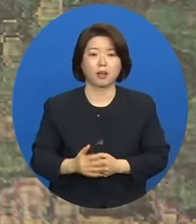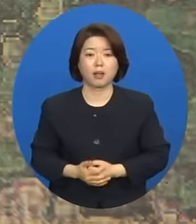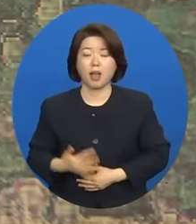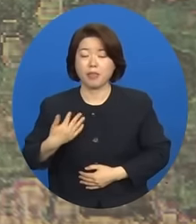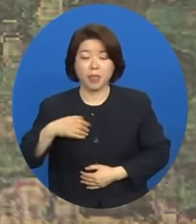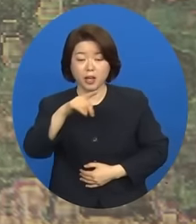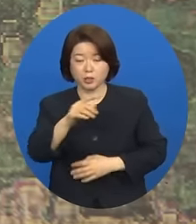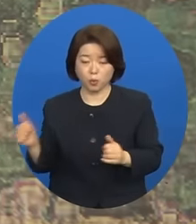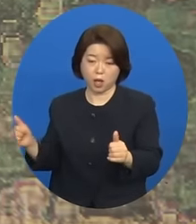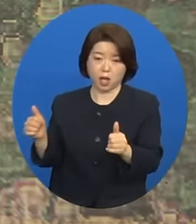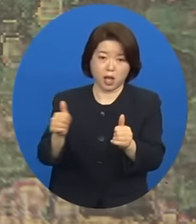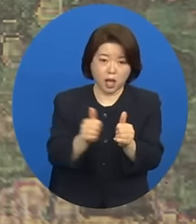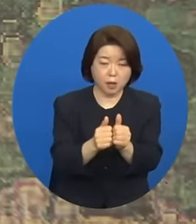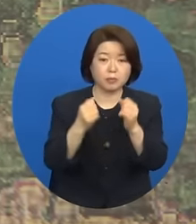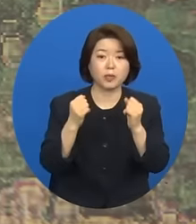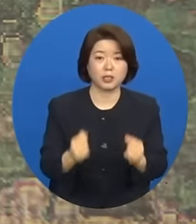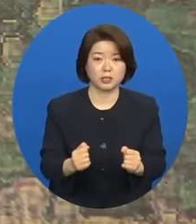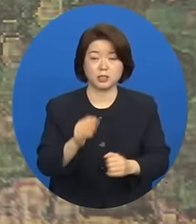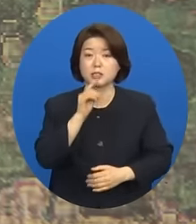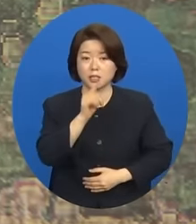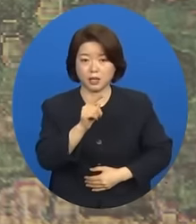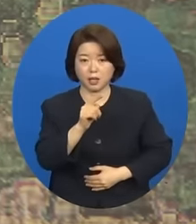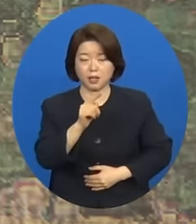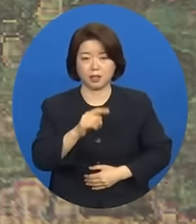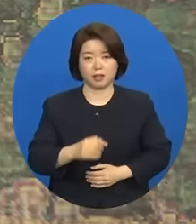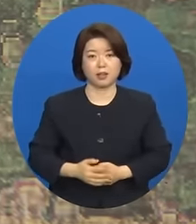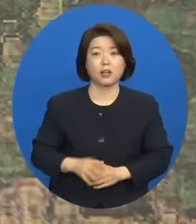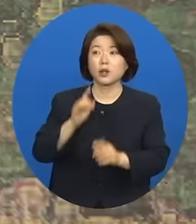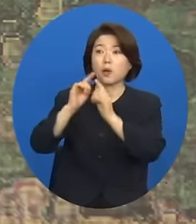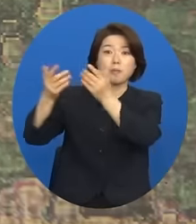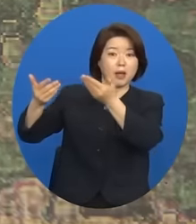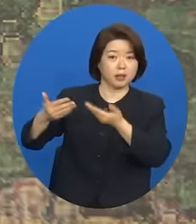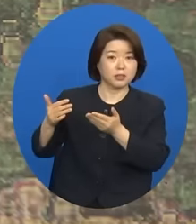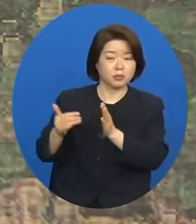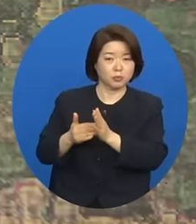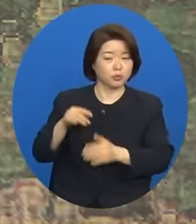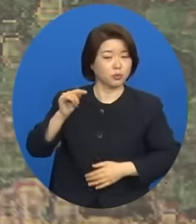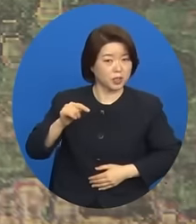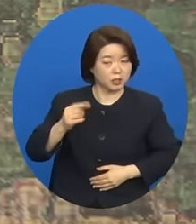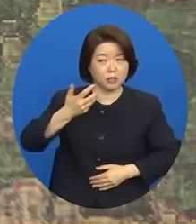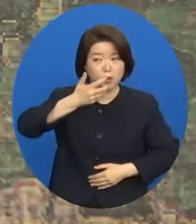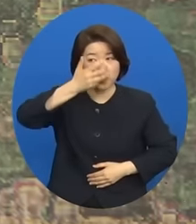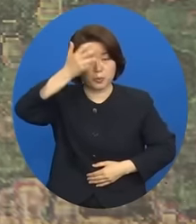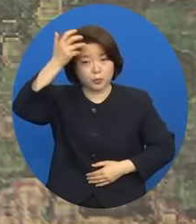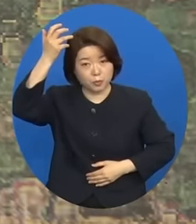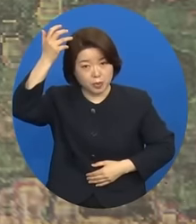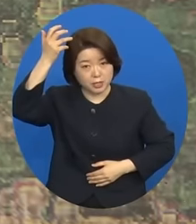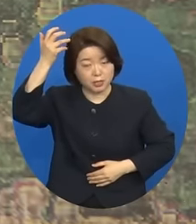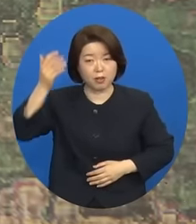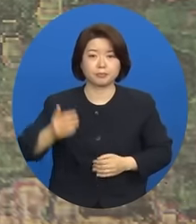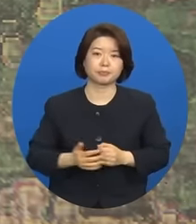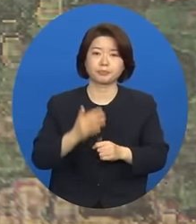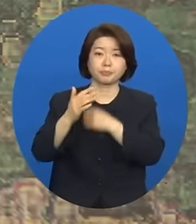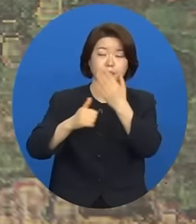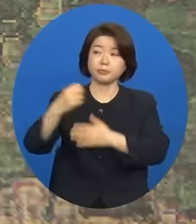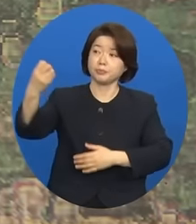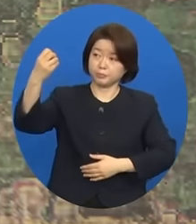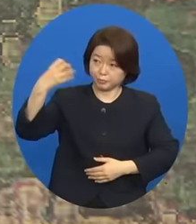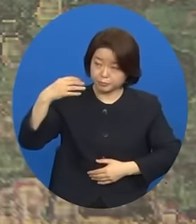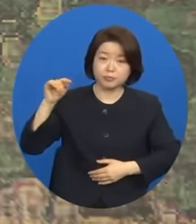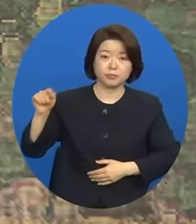너와 함께 있으리라 하신지라. 이거는 꿈에서 하나님께서 말씀하신